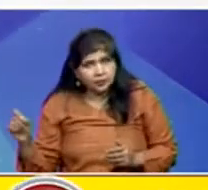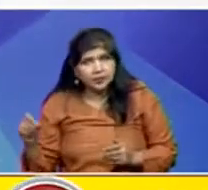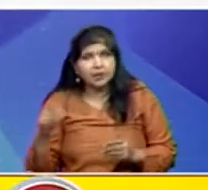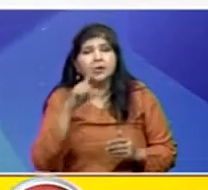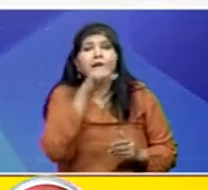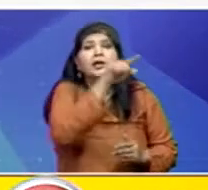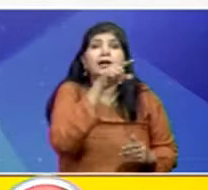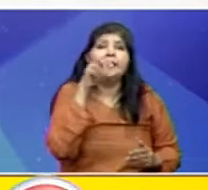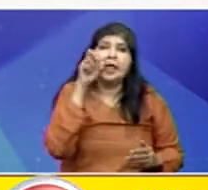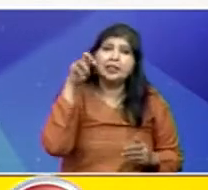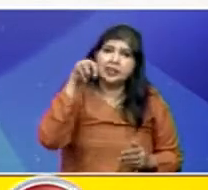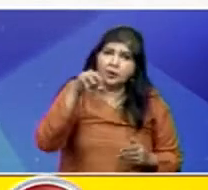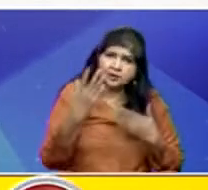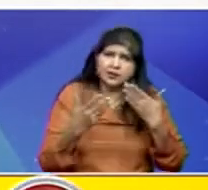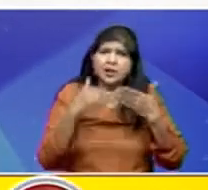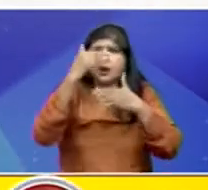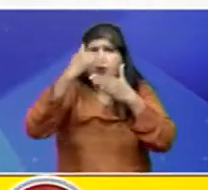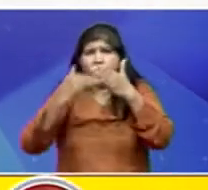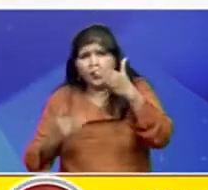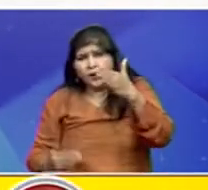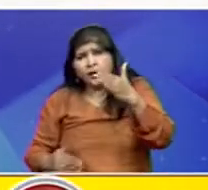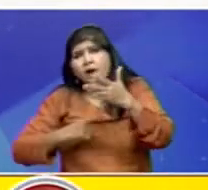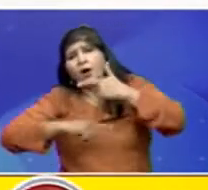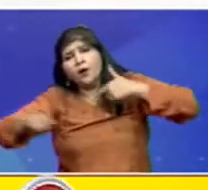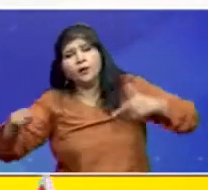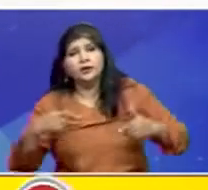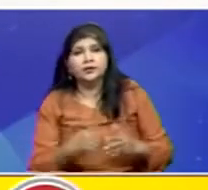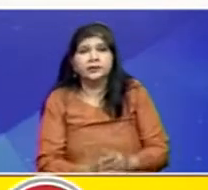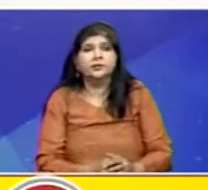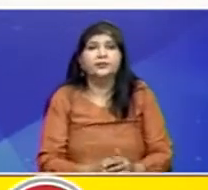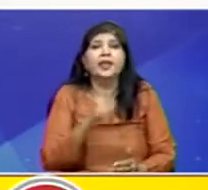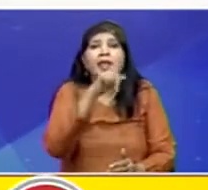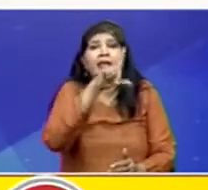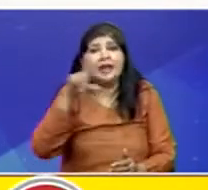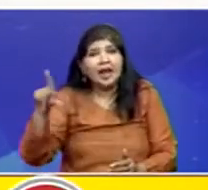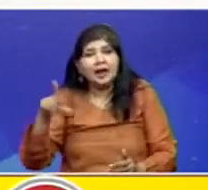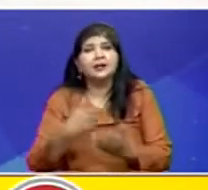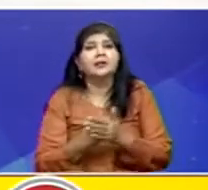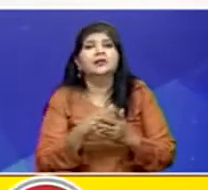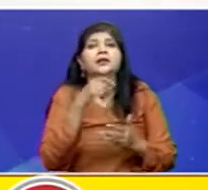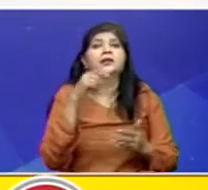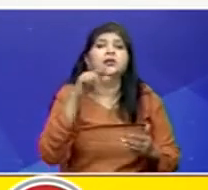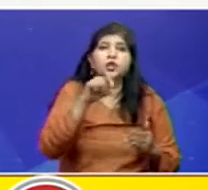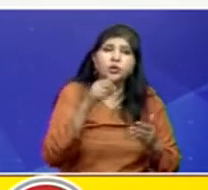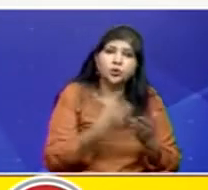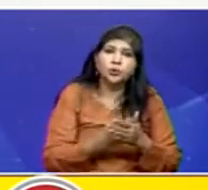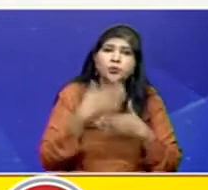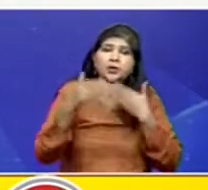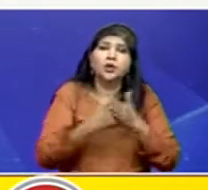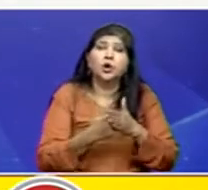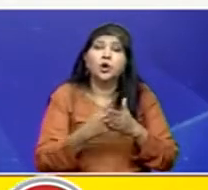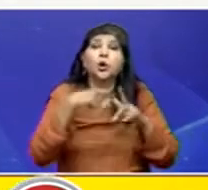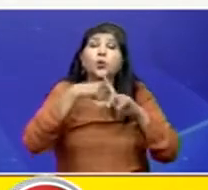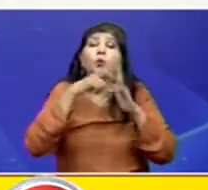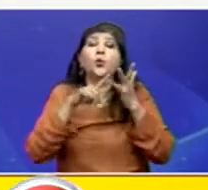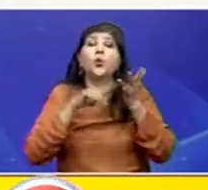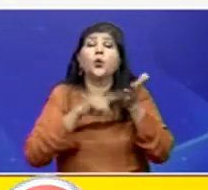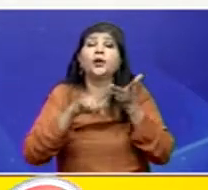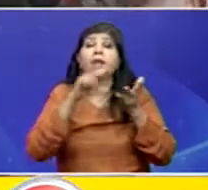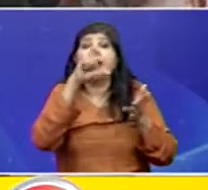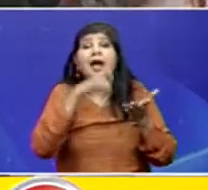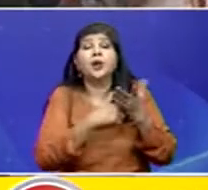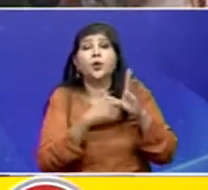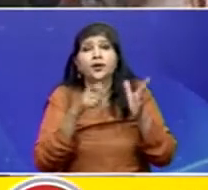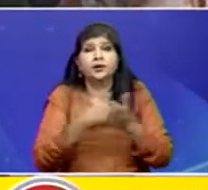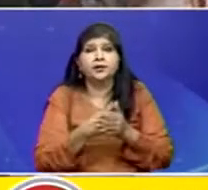हजार और अयुत, लाक, निवुत और कोटी एन एक करोड